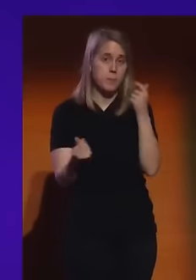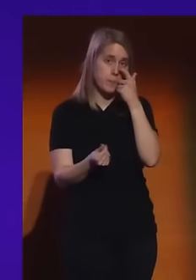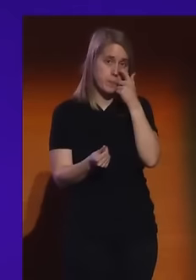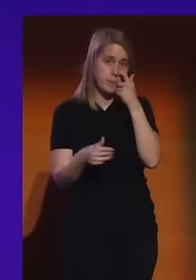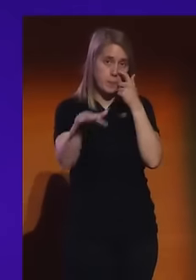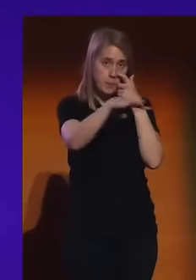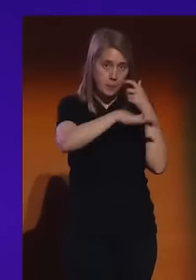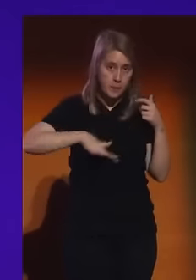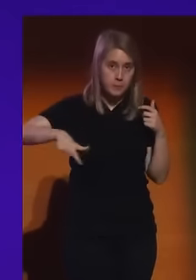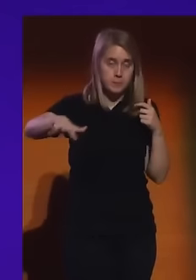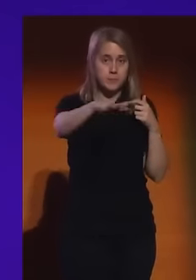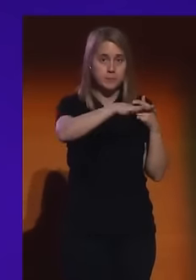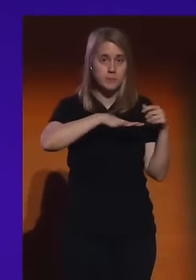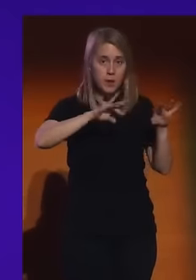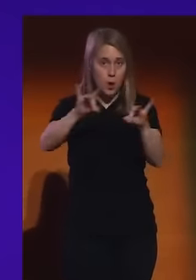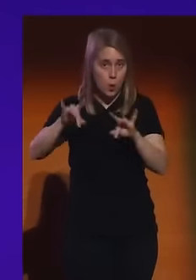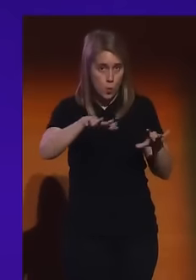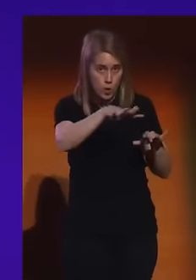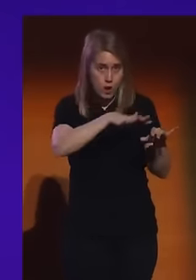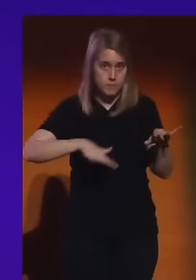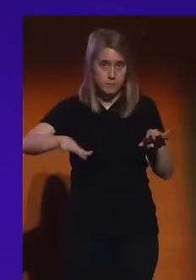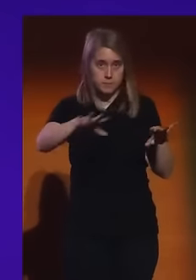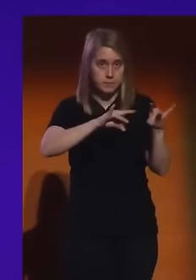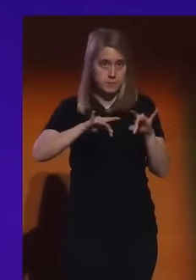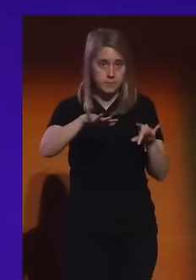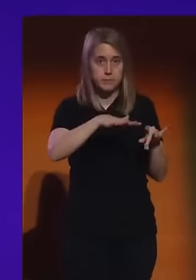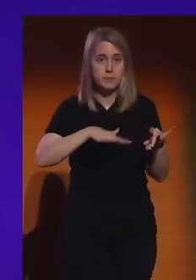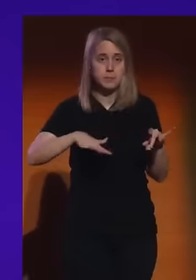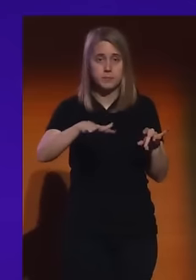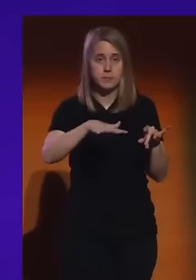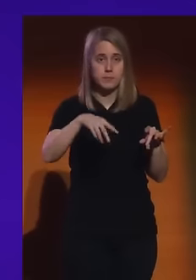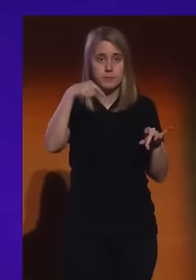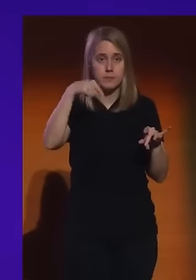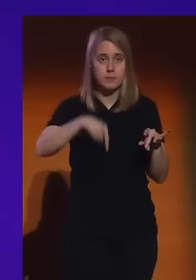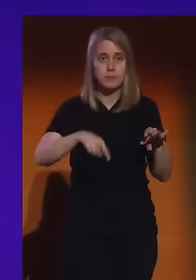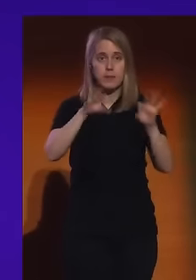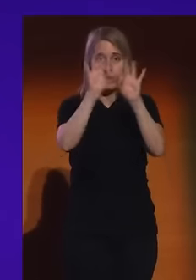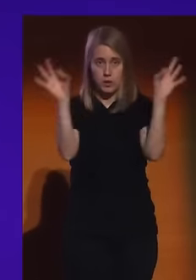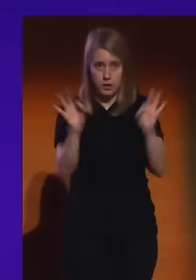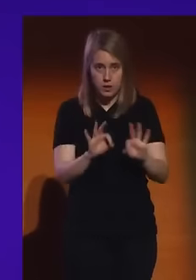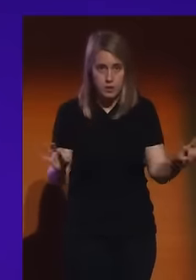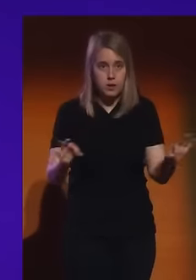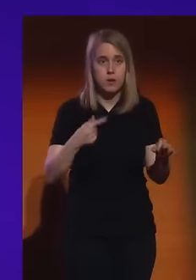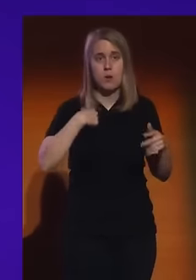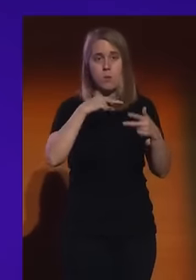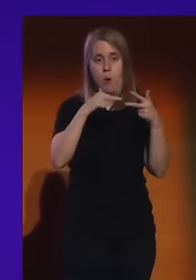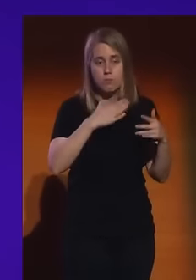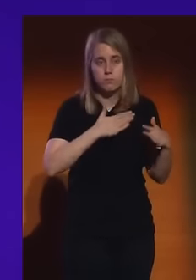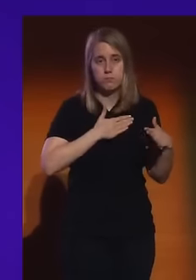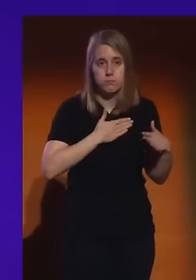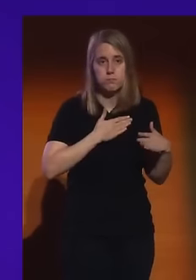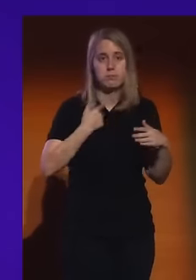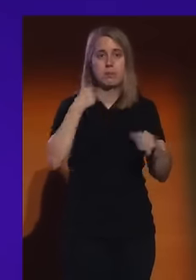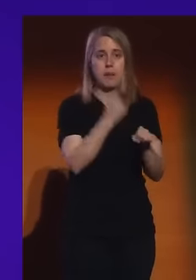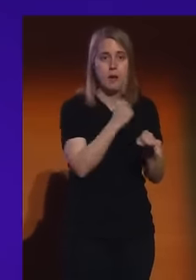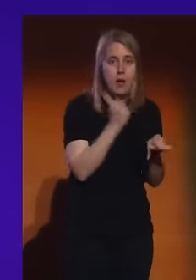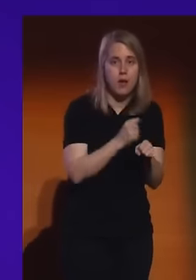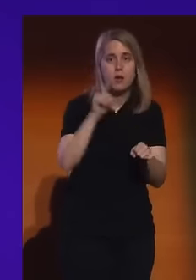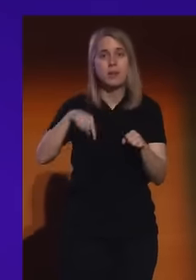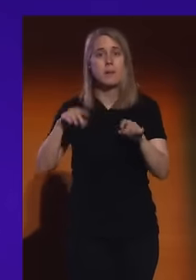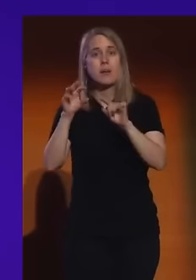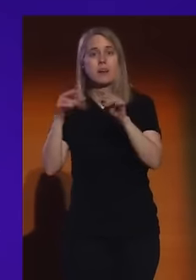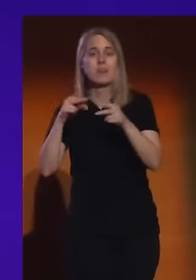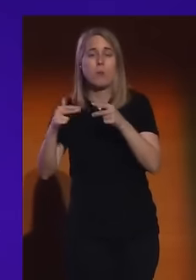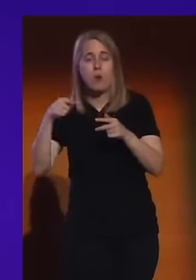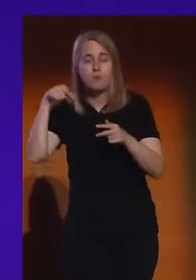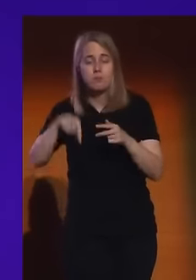terren hauan l lurra honetan euskal herri euskaldunak langile euskal herri